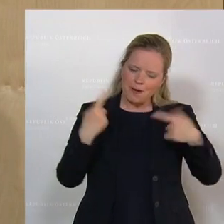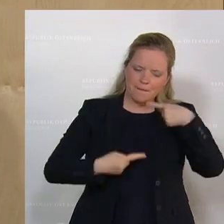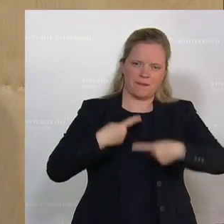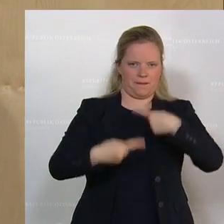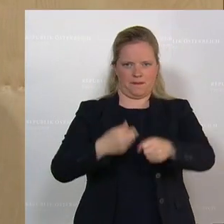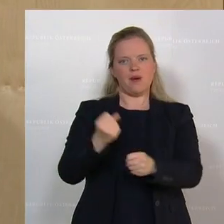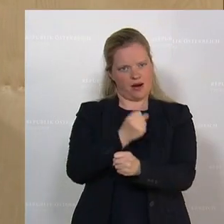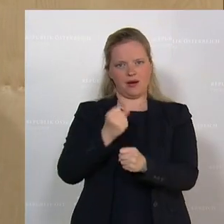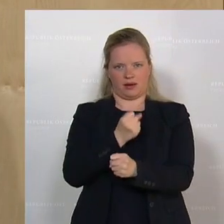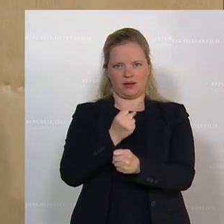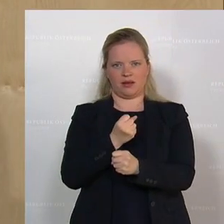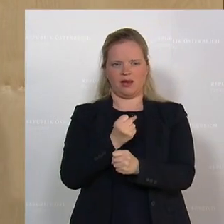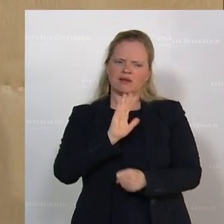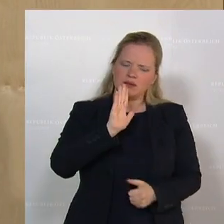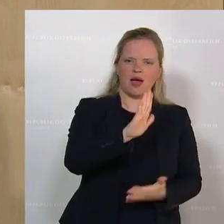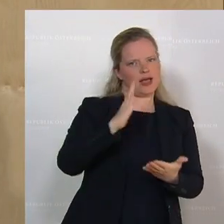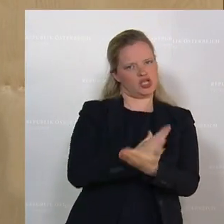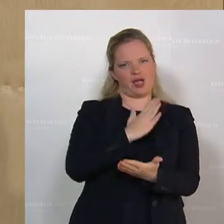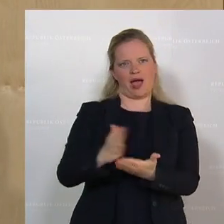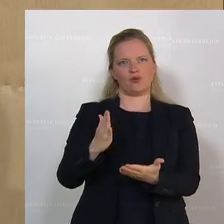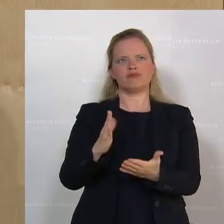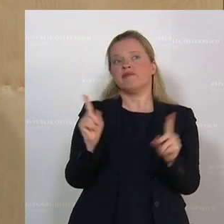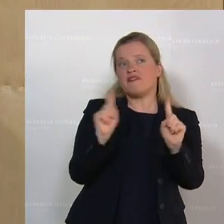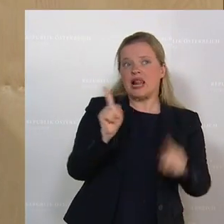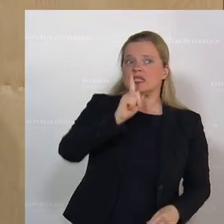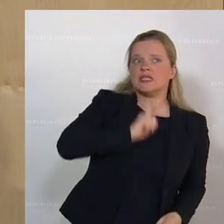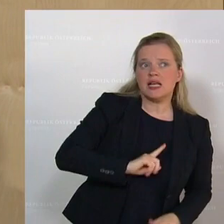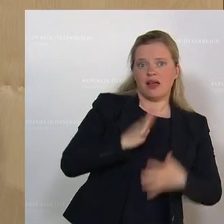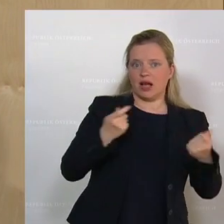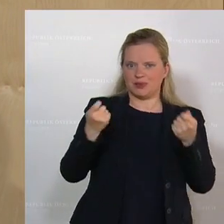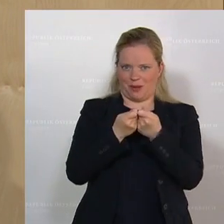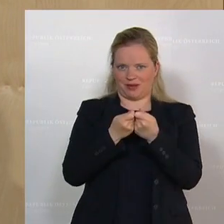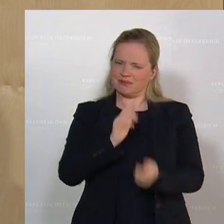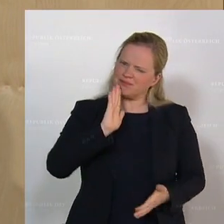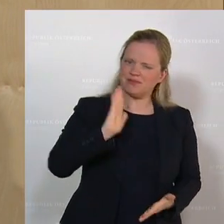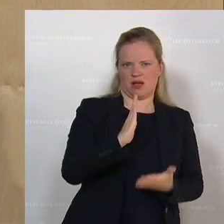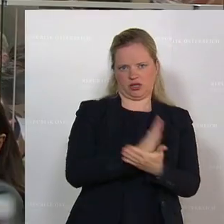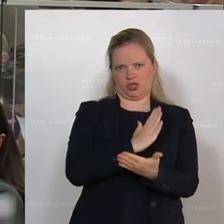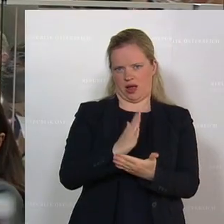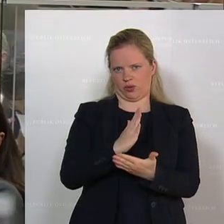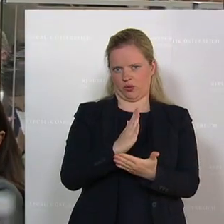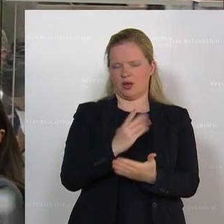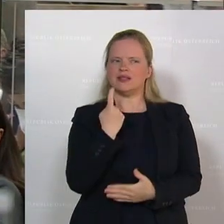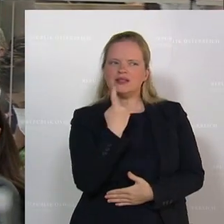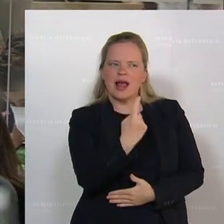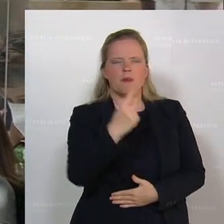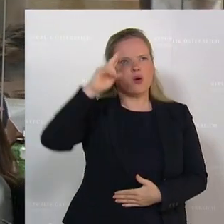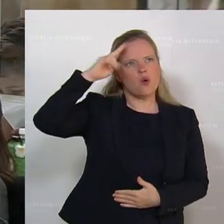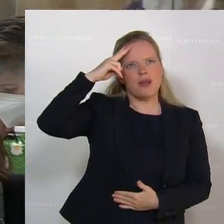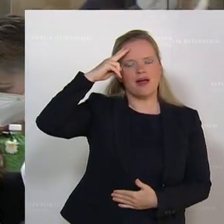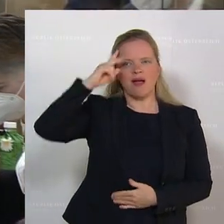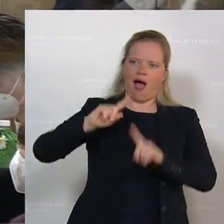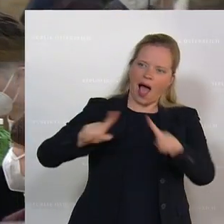Entscheidung, welchen Stil Sie für passend empfinden. Es ist auch Ihre Entscheidung, wie weit Sie gehen wollen, dabei